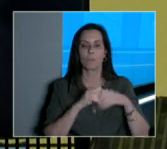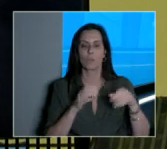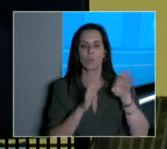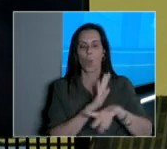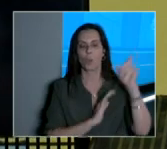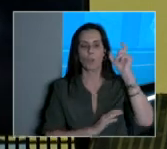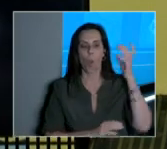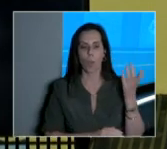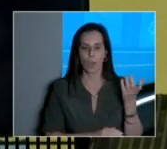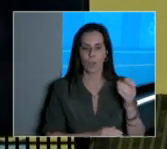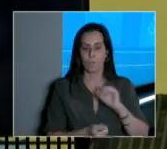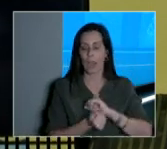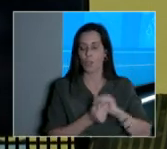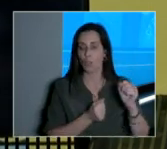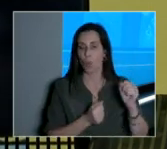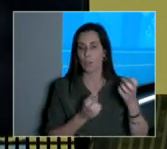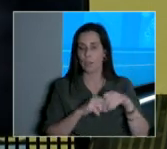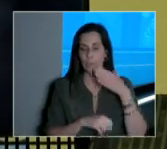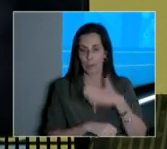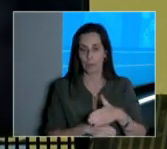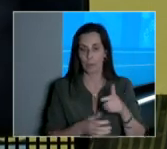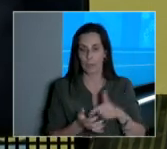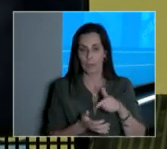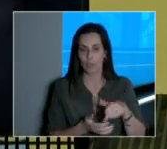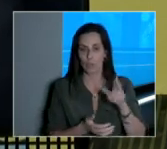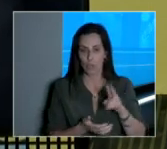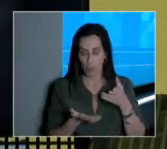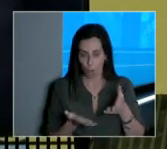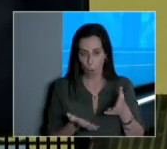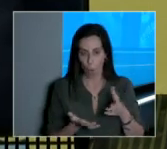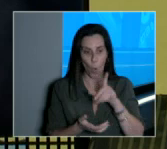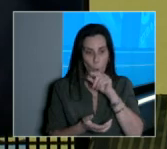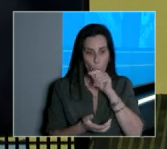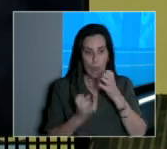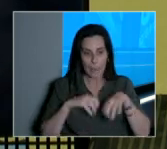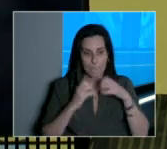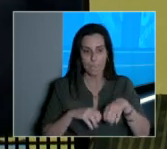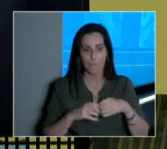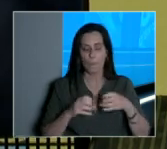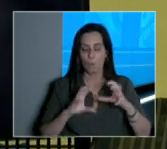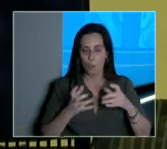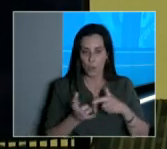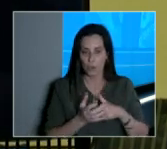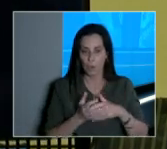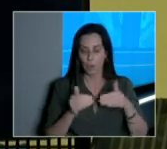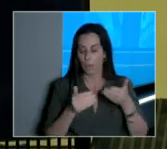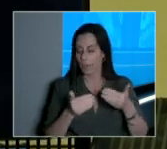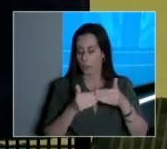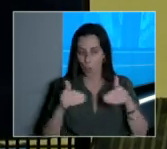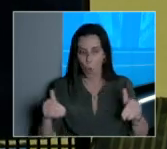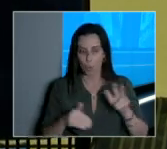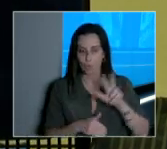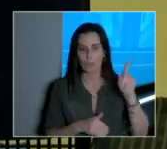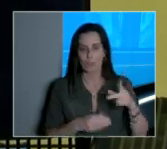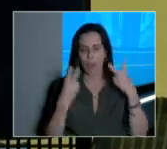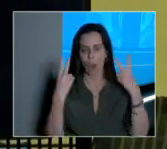זולות מטורקיה ויחסלו את הענף, כי עצם זה שיש לנו לולים במושבים על גבול הצפון